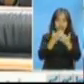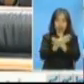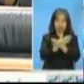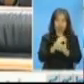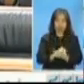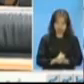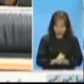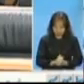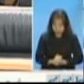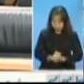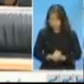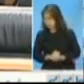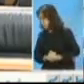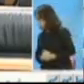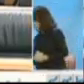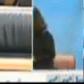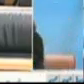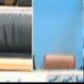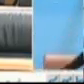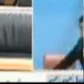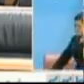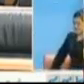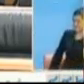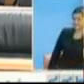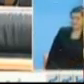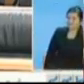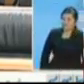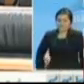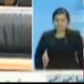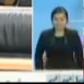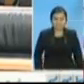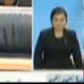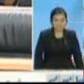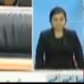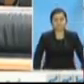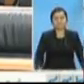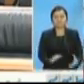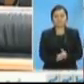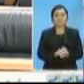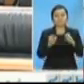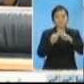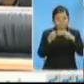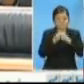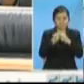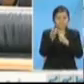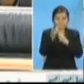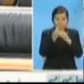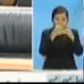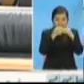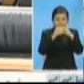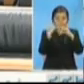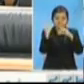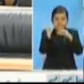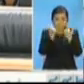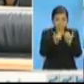นนะปัญหาเรื่องความชื้นก็มีการพูดกันมาตลอดนะไม่ว่าจะยังไงก็แล้วแต่เนี่ยแม้แต่รัฐบาลเพิ่งจะมาขยับผมว่ามัน